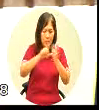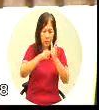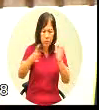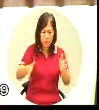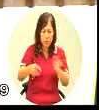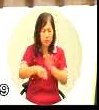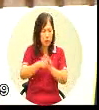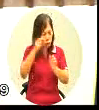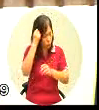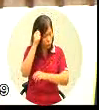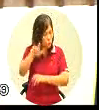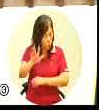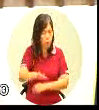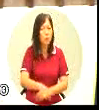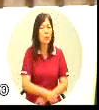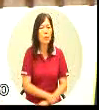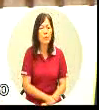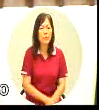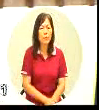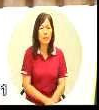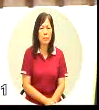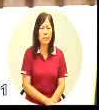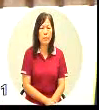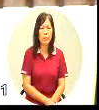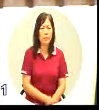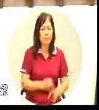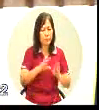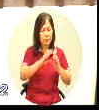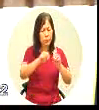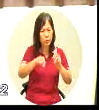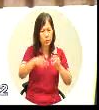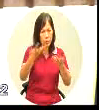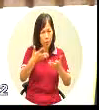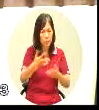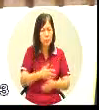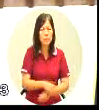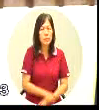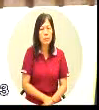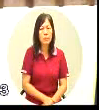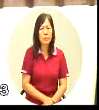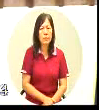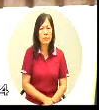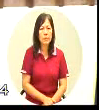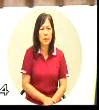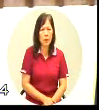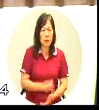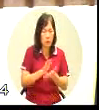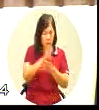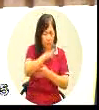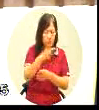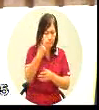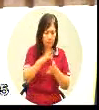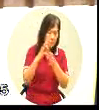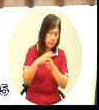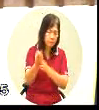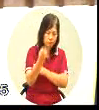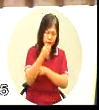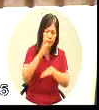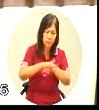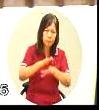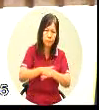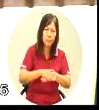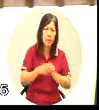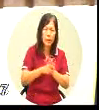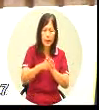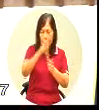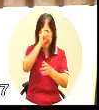住在那边。那当然土地的问题，我想这个可能我们会来继续努力。我一直希望说可以